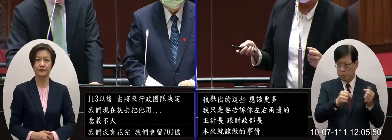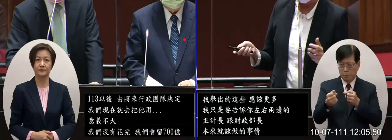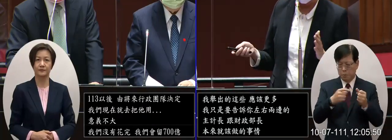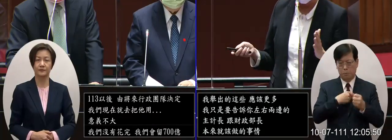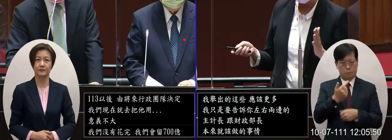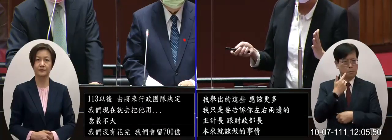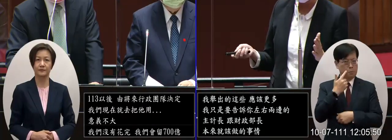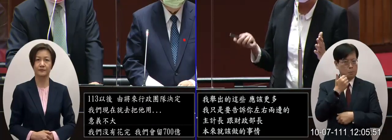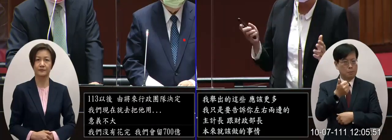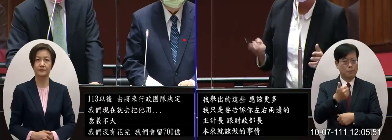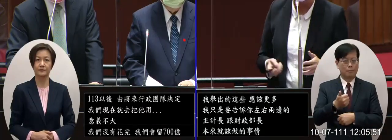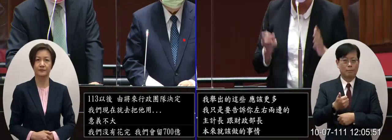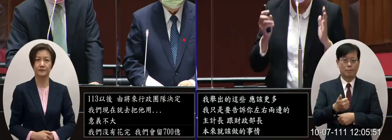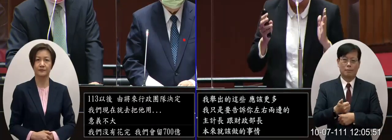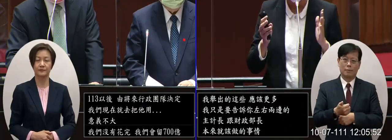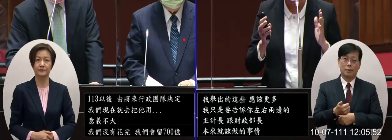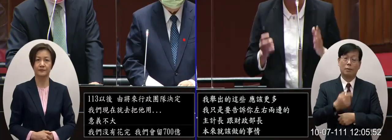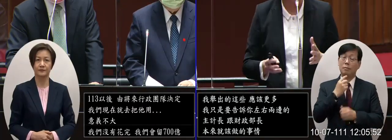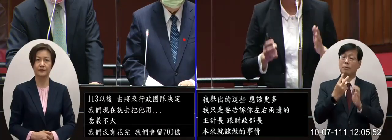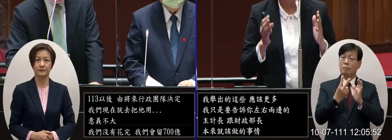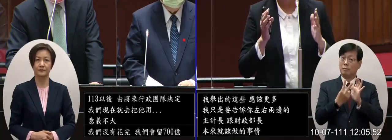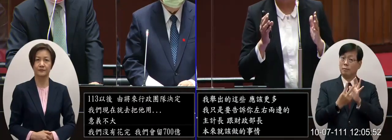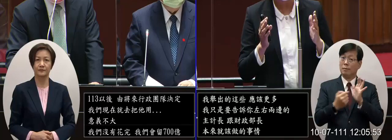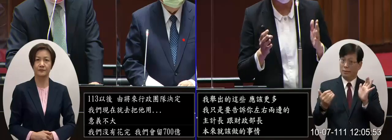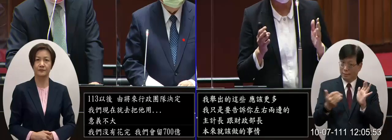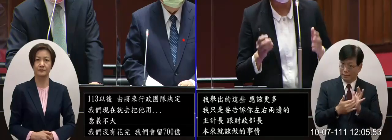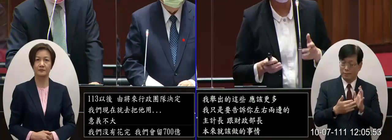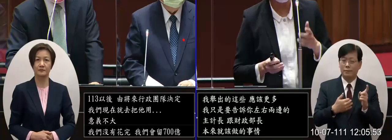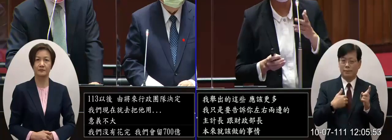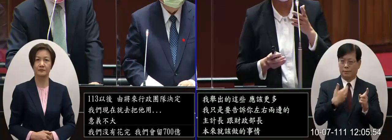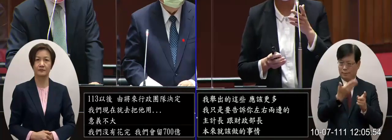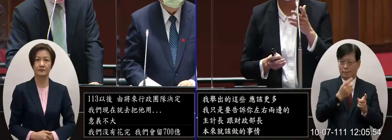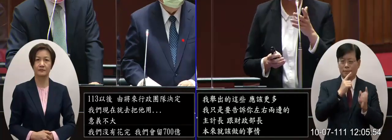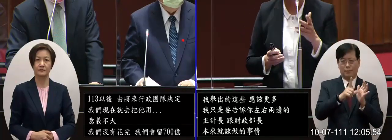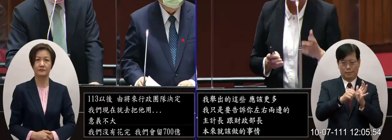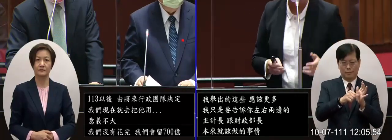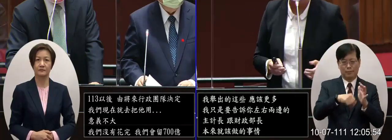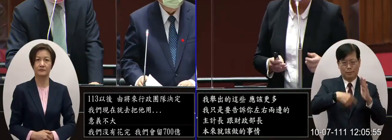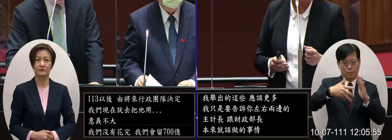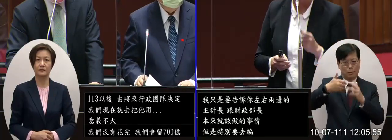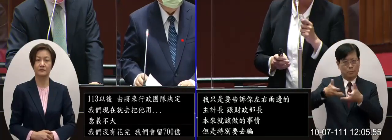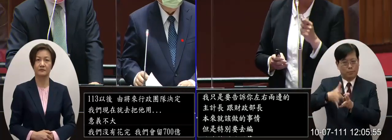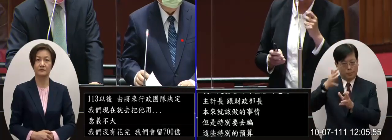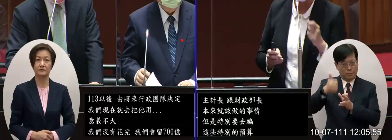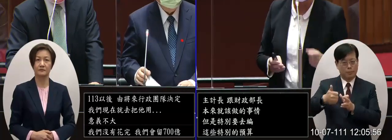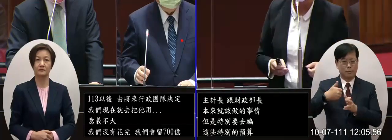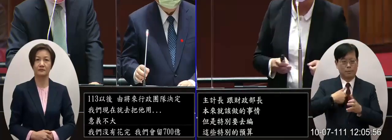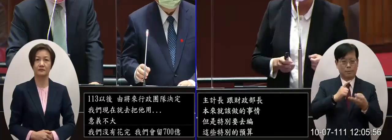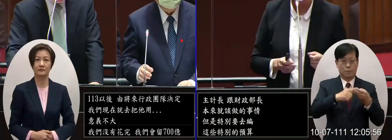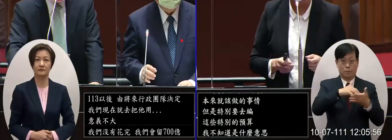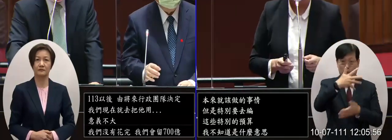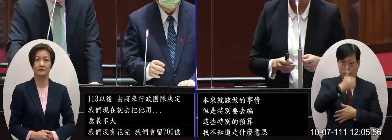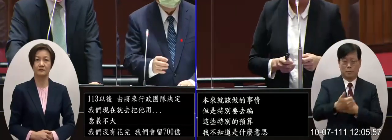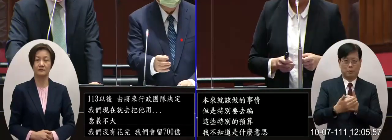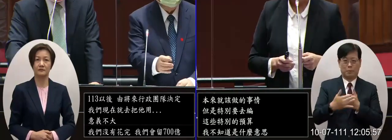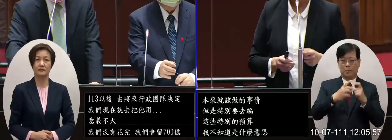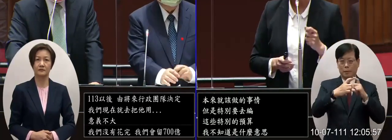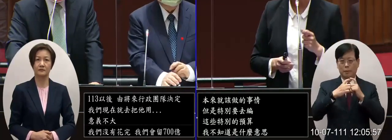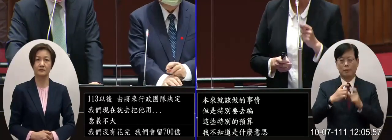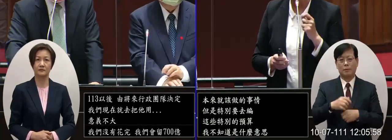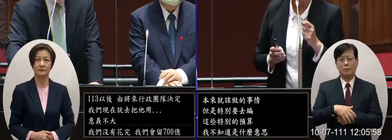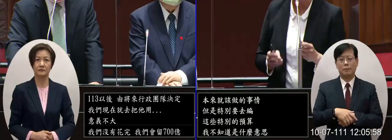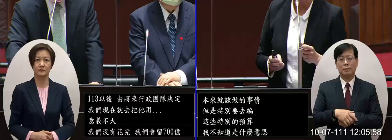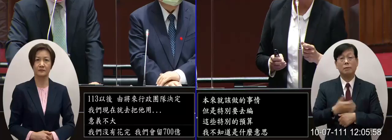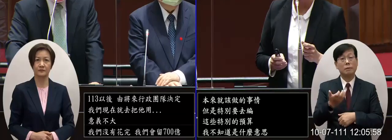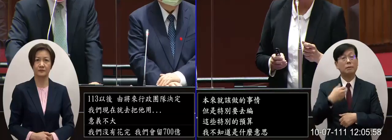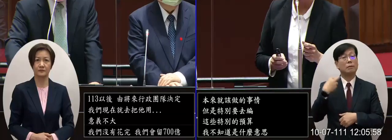那我这个部分我把它讲完，然后再给时间，再给院长跟部长还有主计处长来回答。所